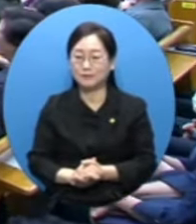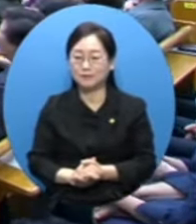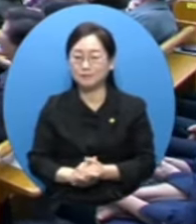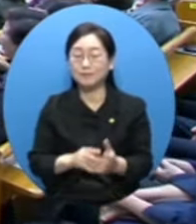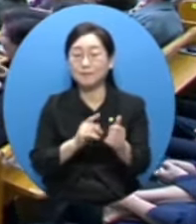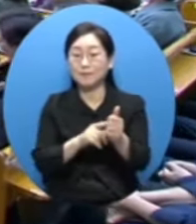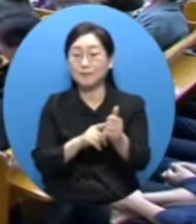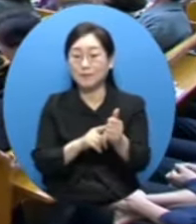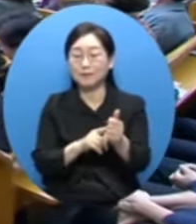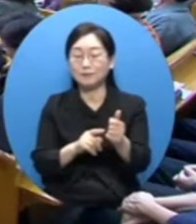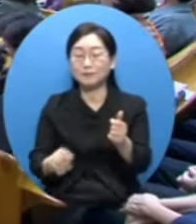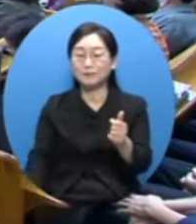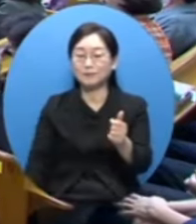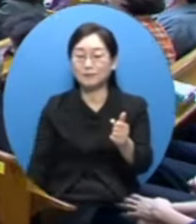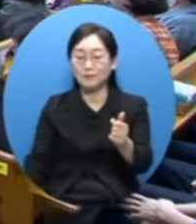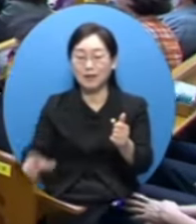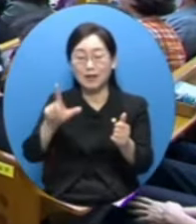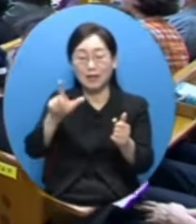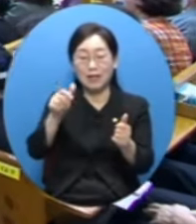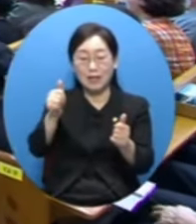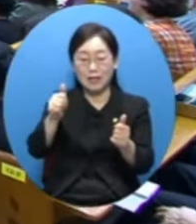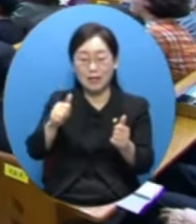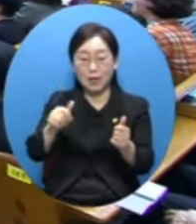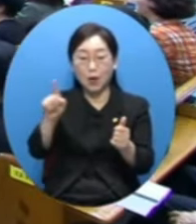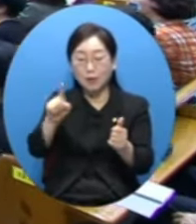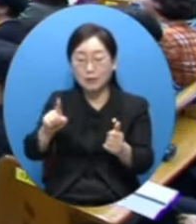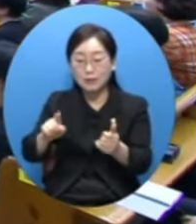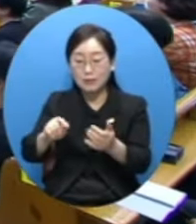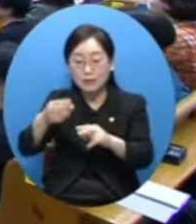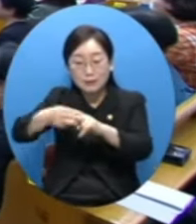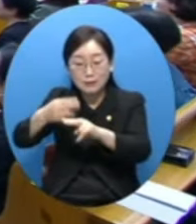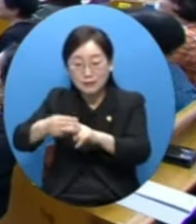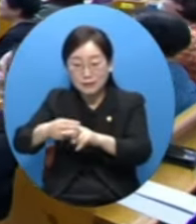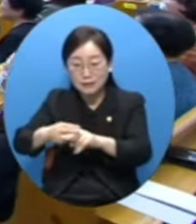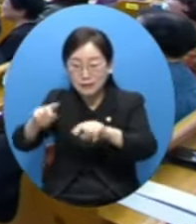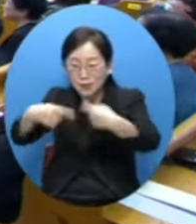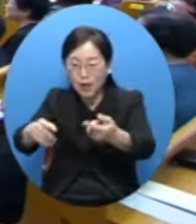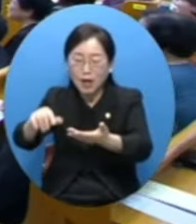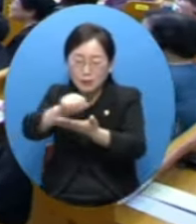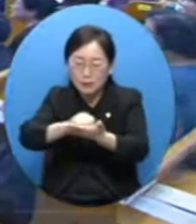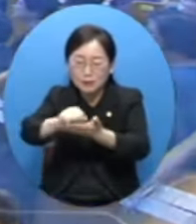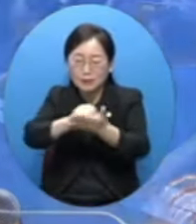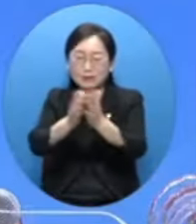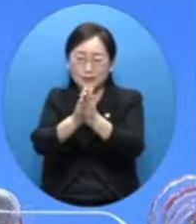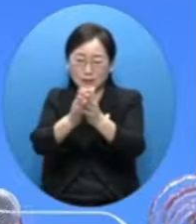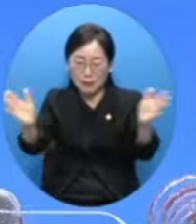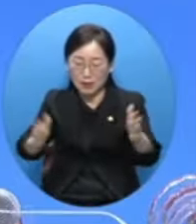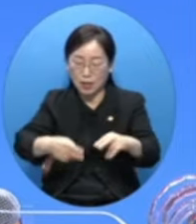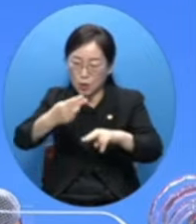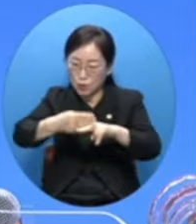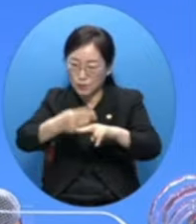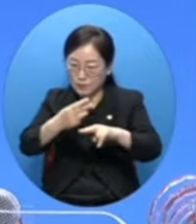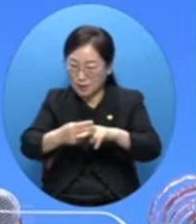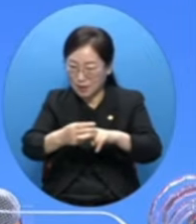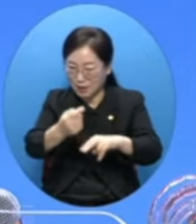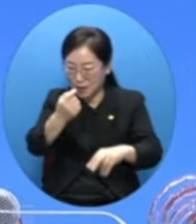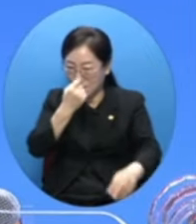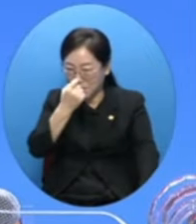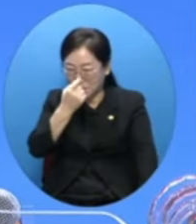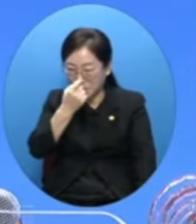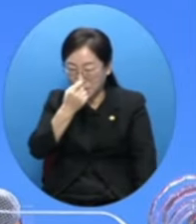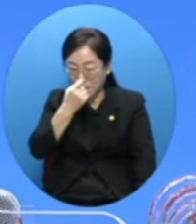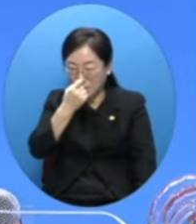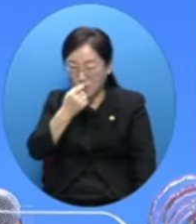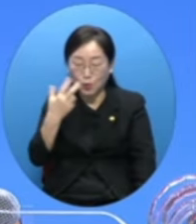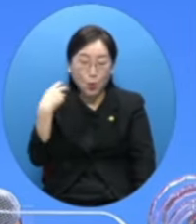그래갖고 로스앤젤레스 한 레스토랑에서 접시 닦기로부터 시작해가지고 요리사 경력을 쌓기 시작하는데 메리오트 호텔,